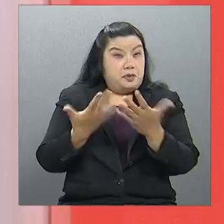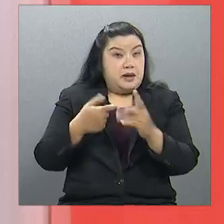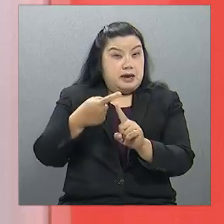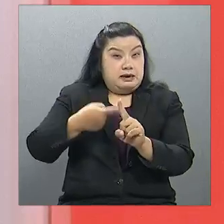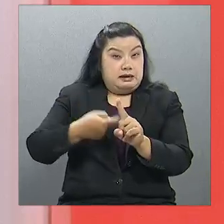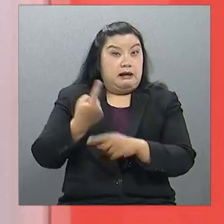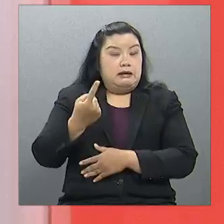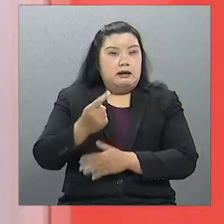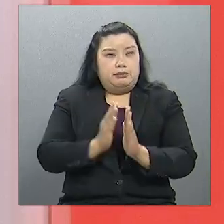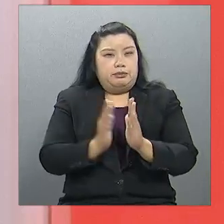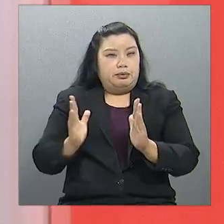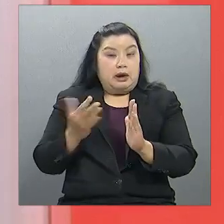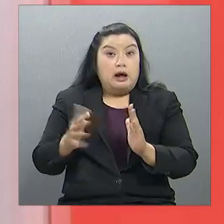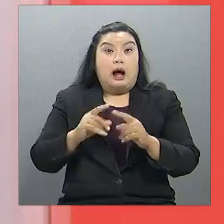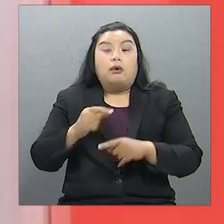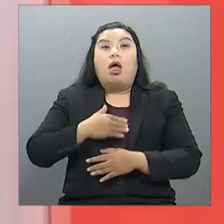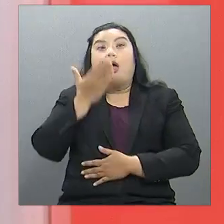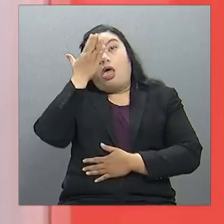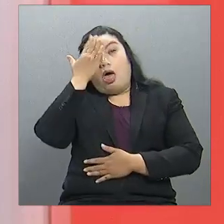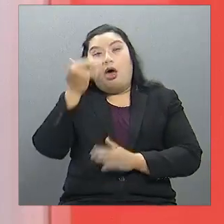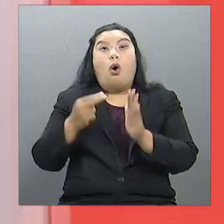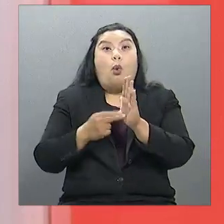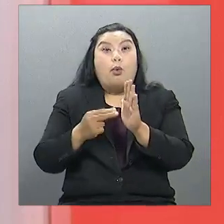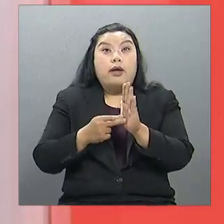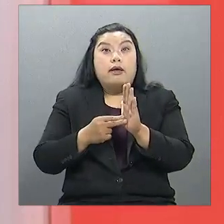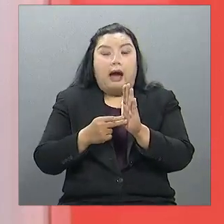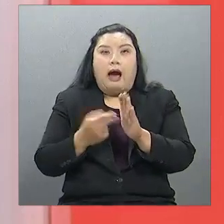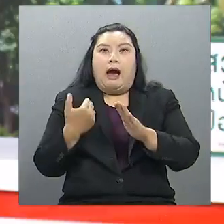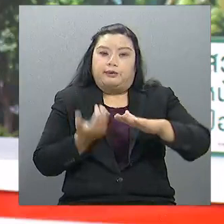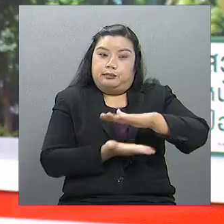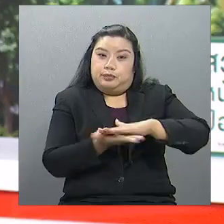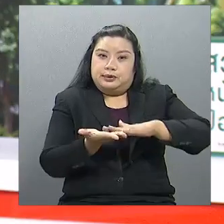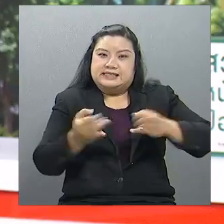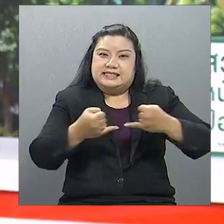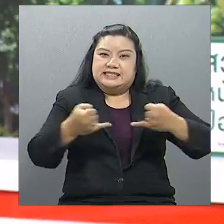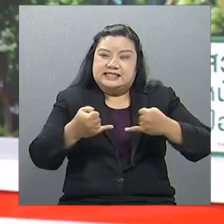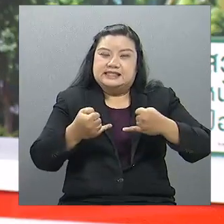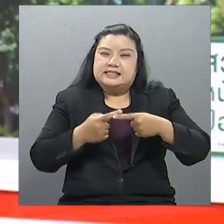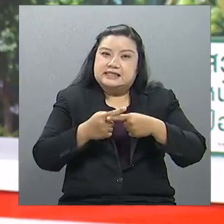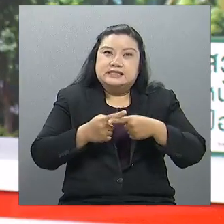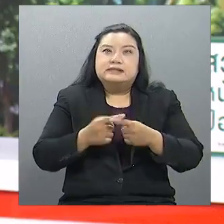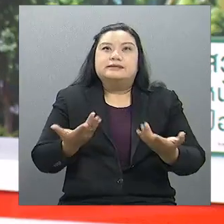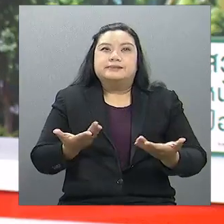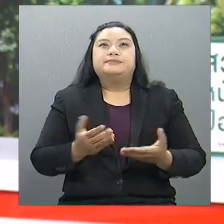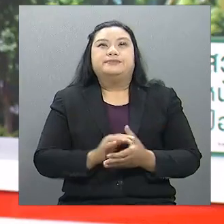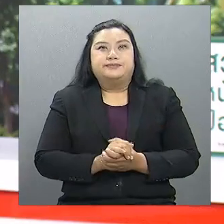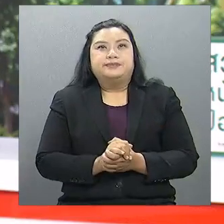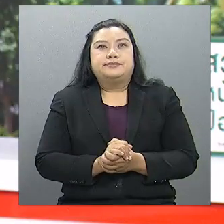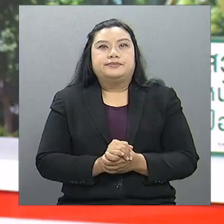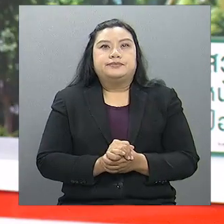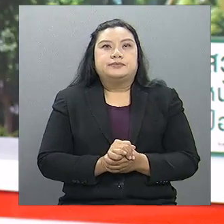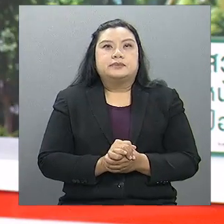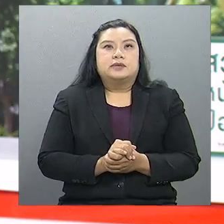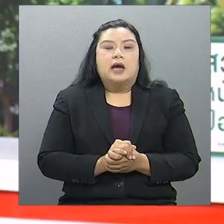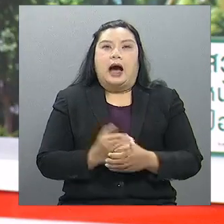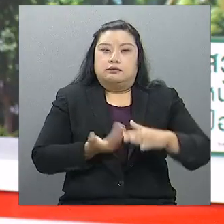ๆ เจ็ หอมอาการข